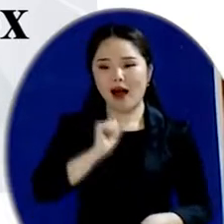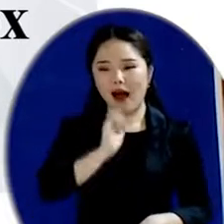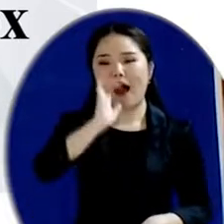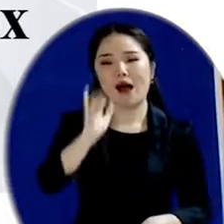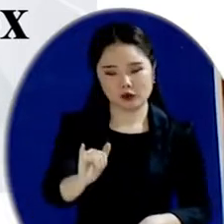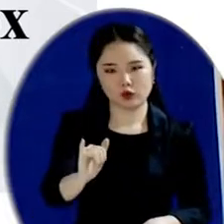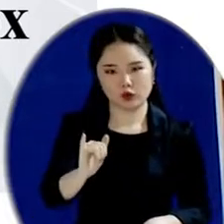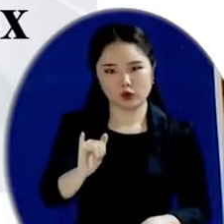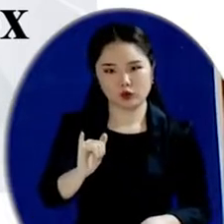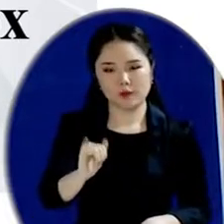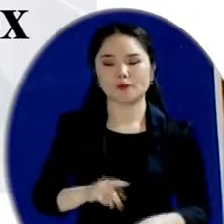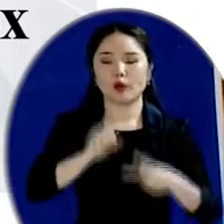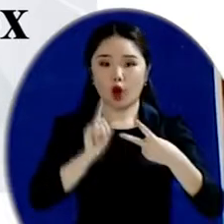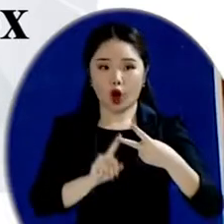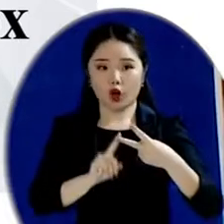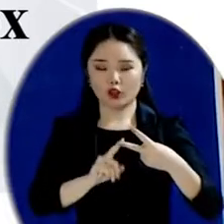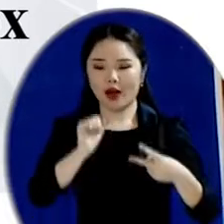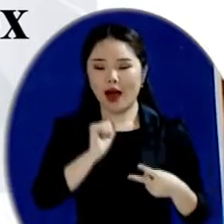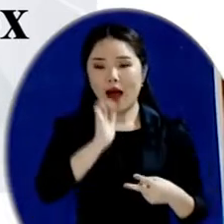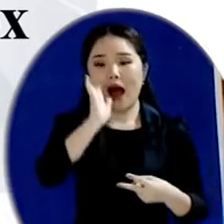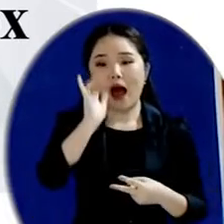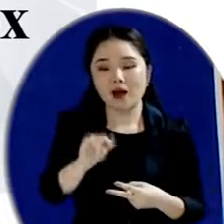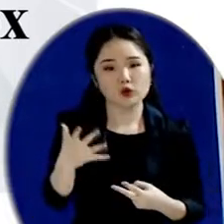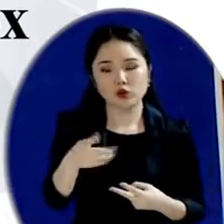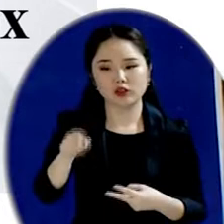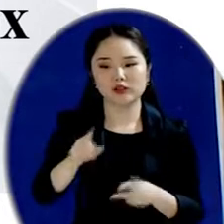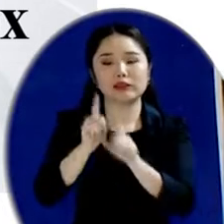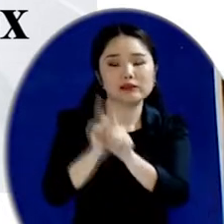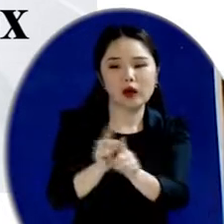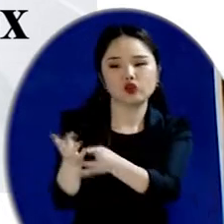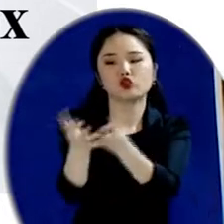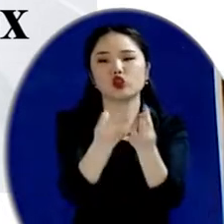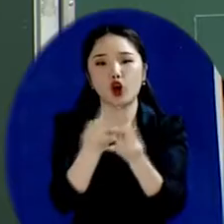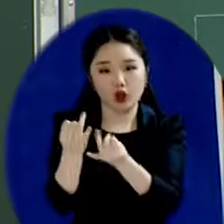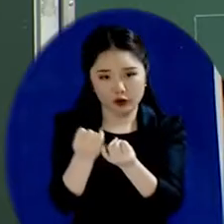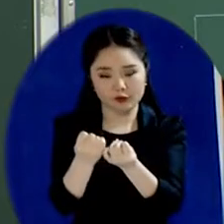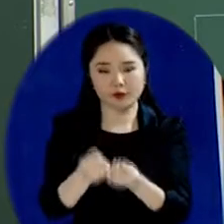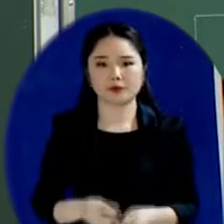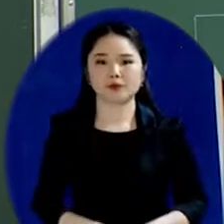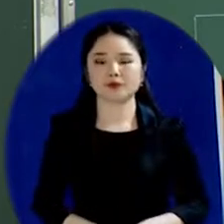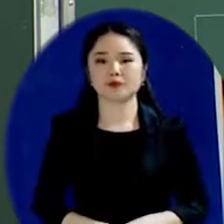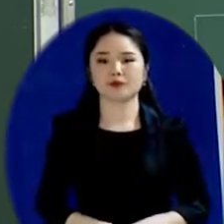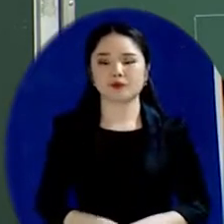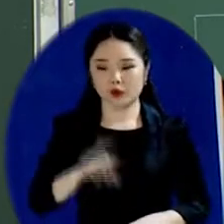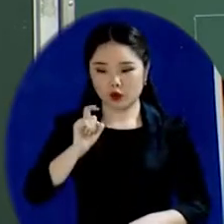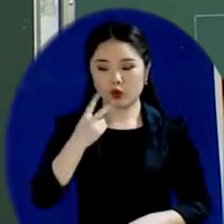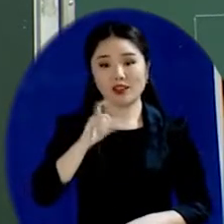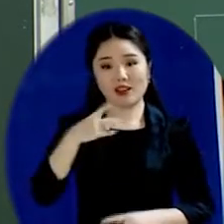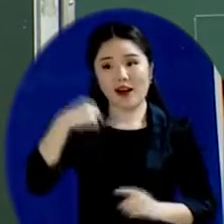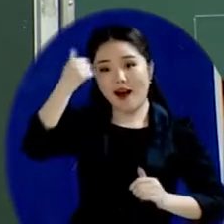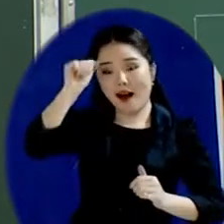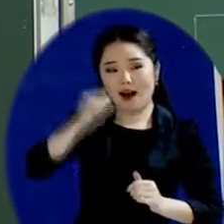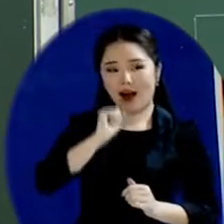асууя гэж бодсон байна. Дараа нь нөгөө асуултынхаа дагуу тоолуулаад бүртгэсэн байх нь. За хүслэн ямар асуулт тавьсан байх